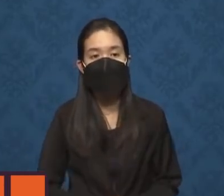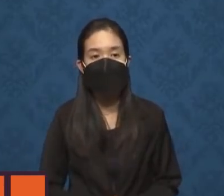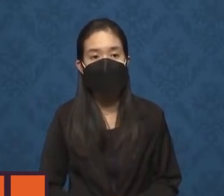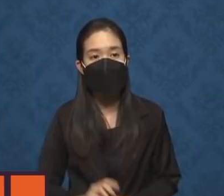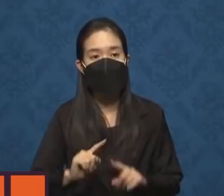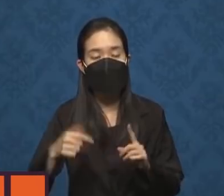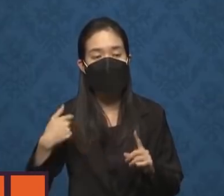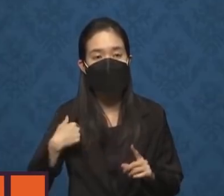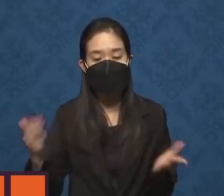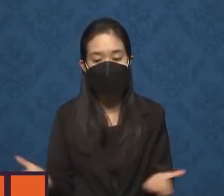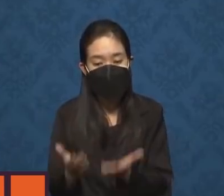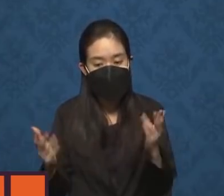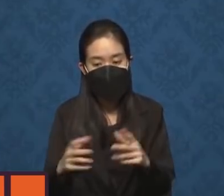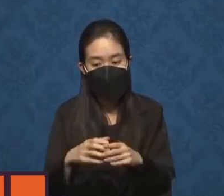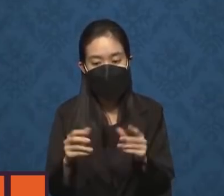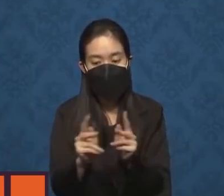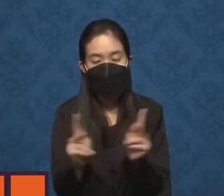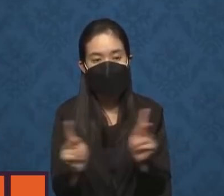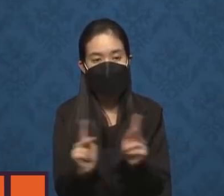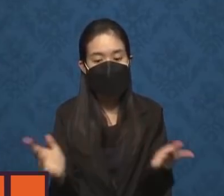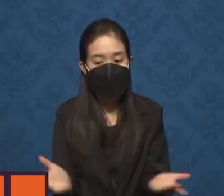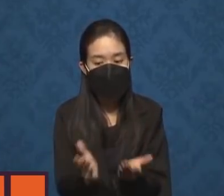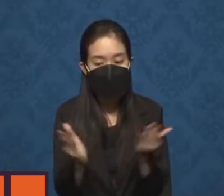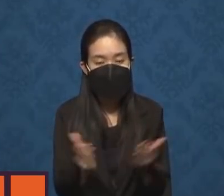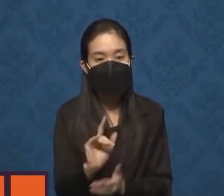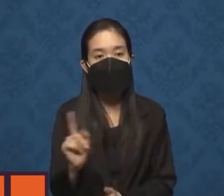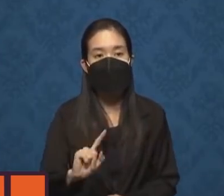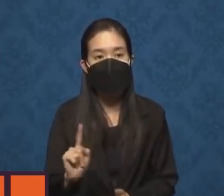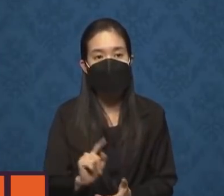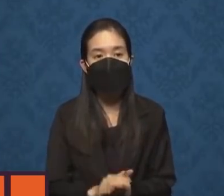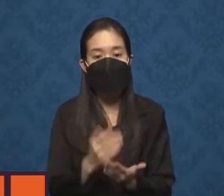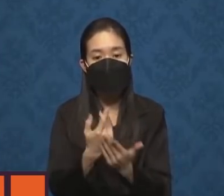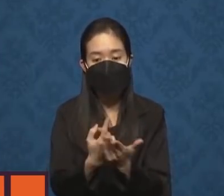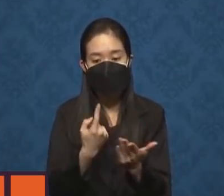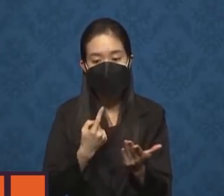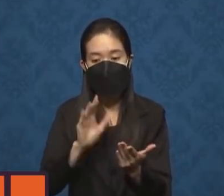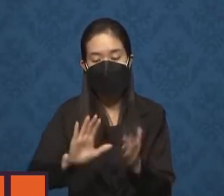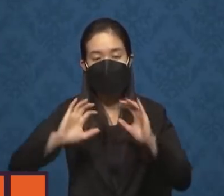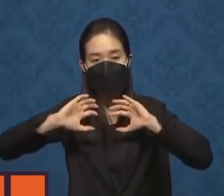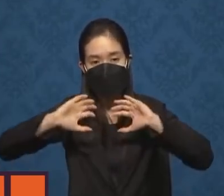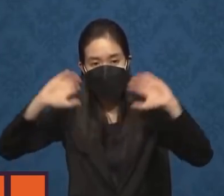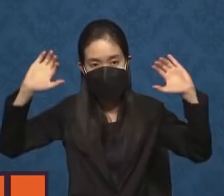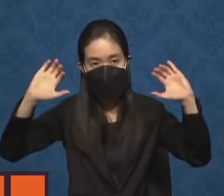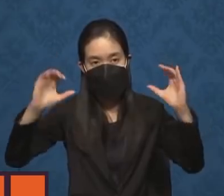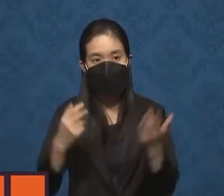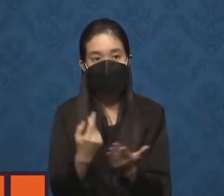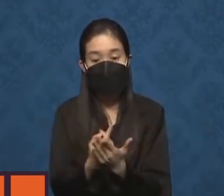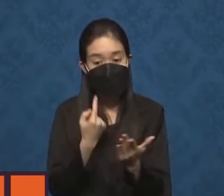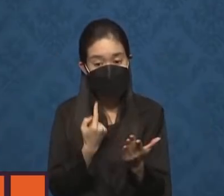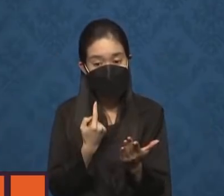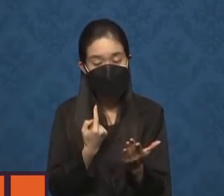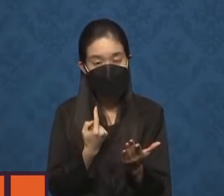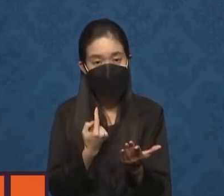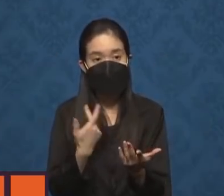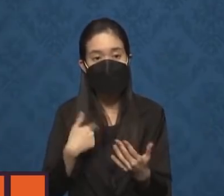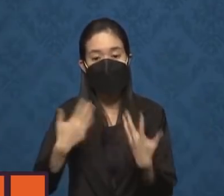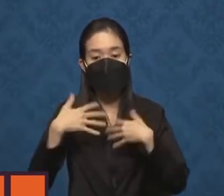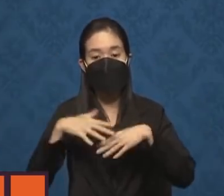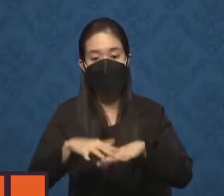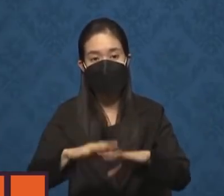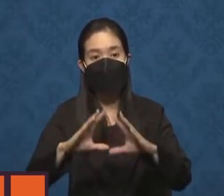ขับเคลื่อนนโยบายเขตพัฒนาพิเศษที่มีตัวแทนของรัฐและเอกชนเข้าไปนั่งแล้วเบิกค่าใช้จ่าย